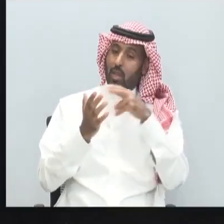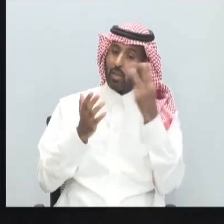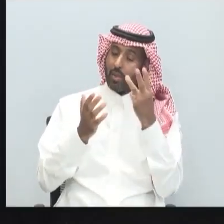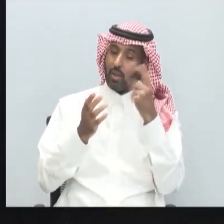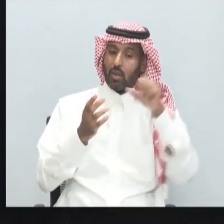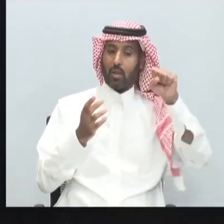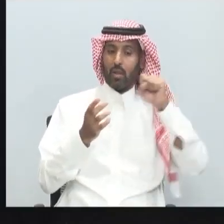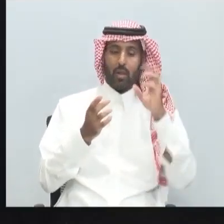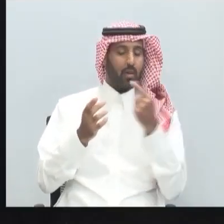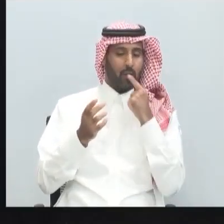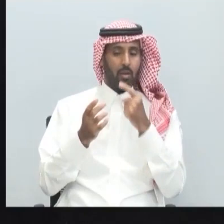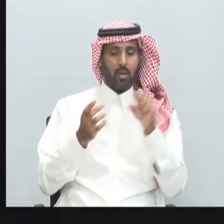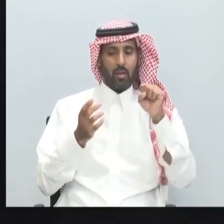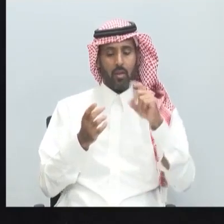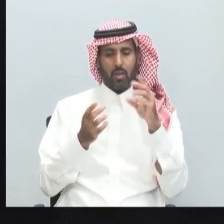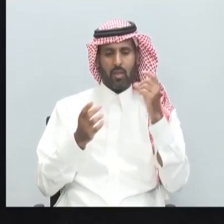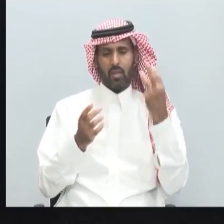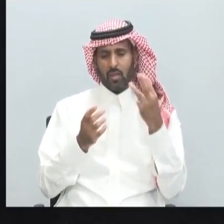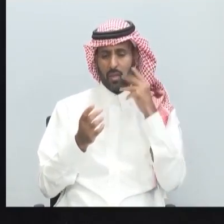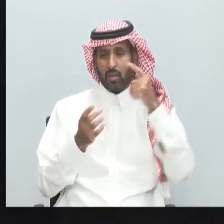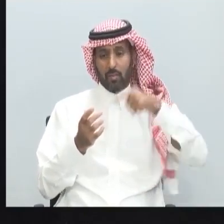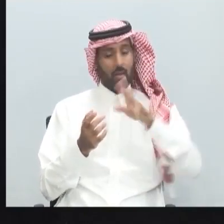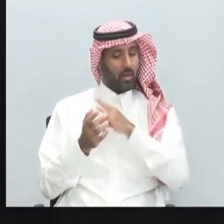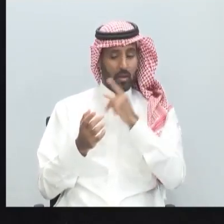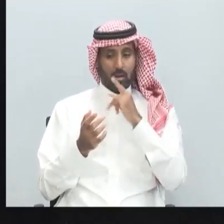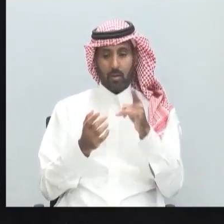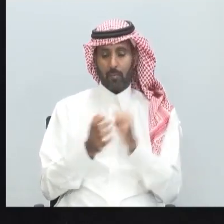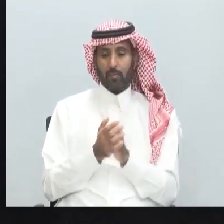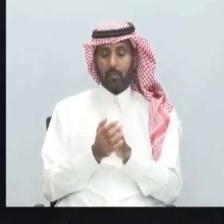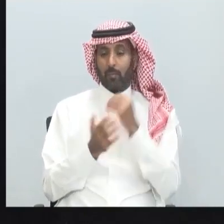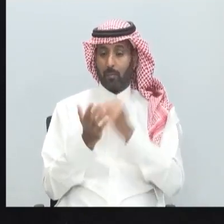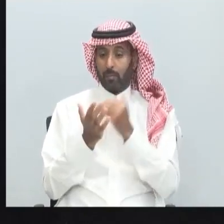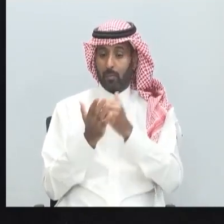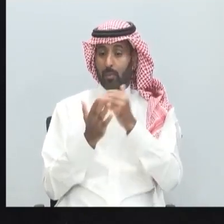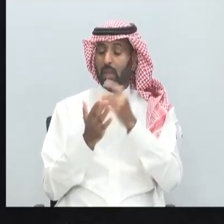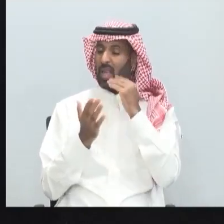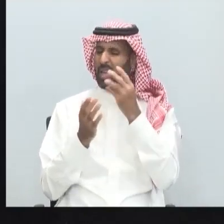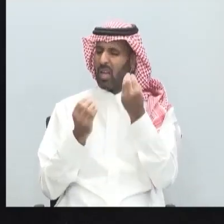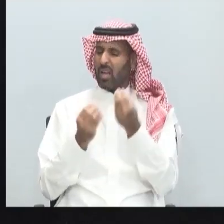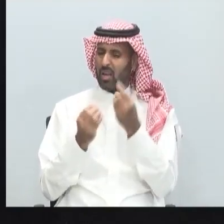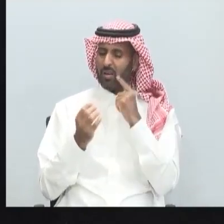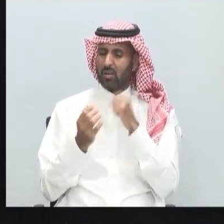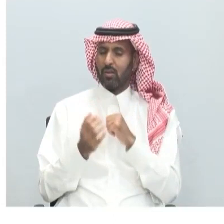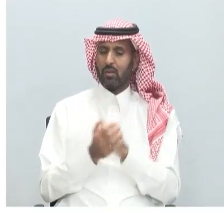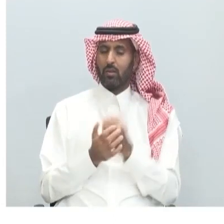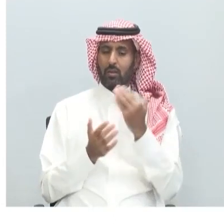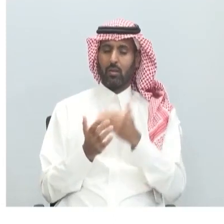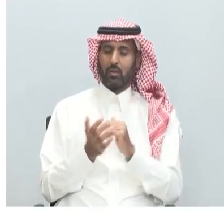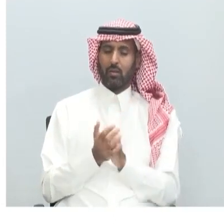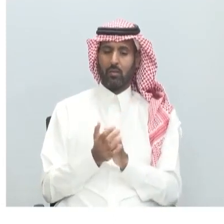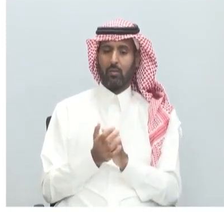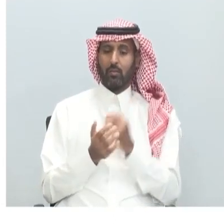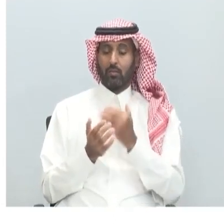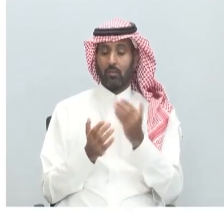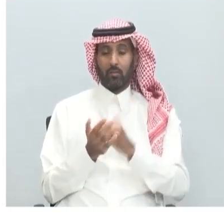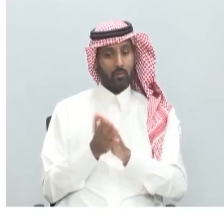اس وليس 3 بي ابدا 3 اس حسب مبدا افض فهو الاقل من اثربي هنا بعد ذلك